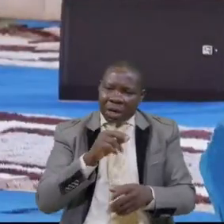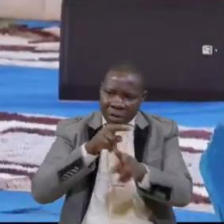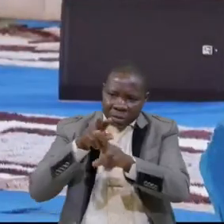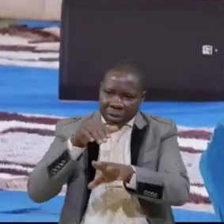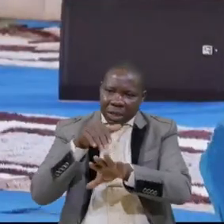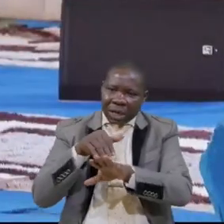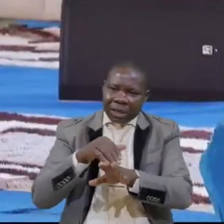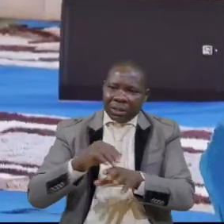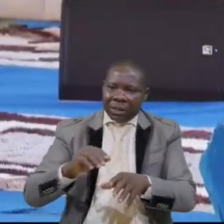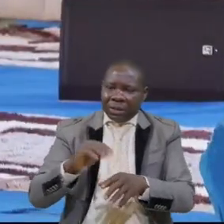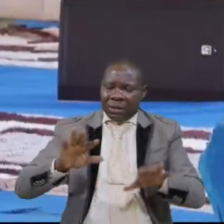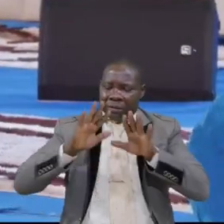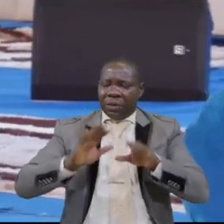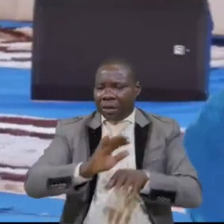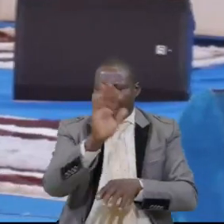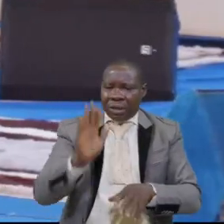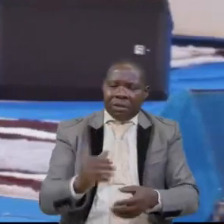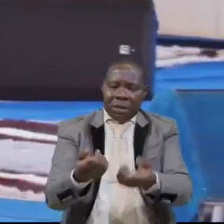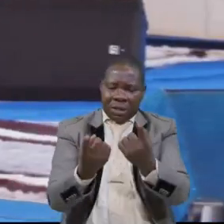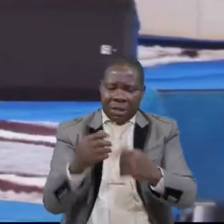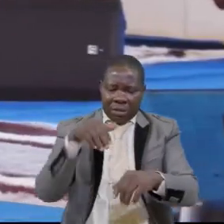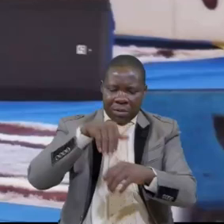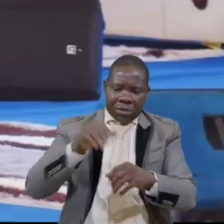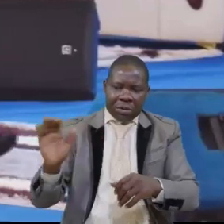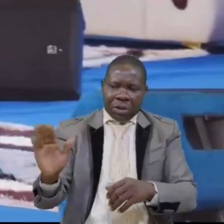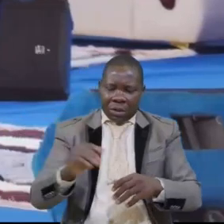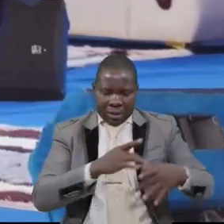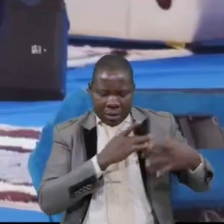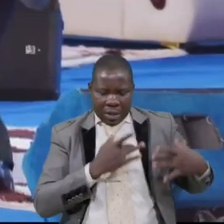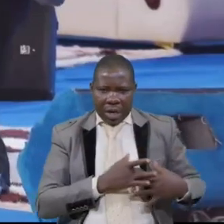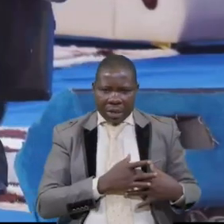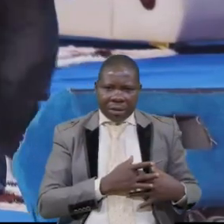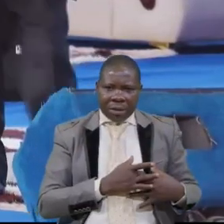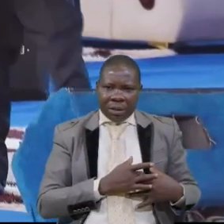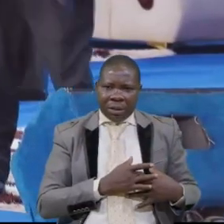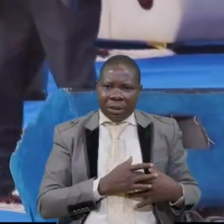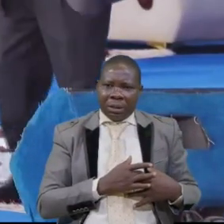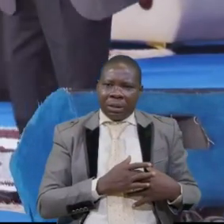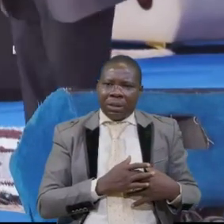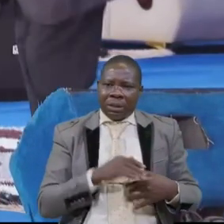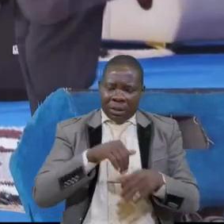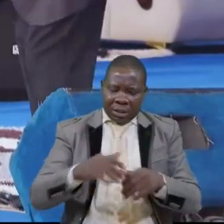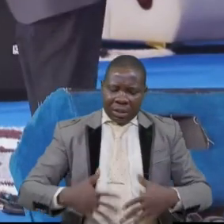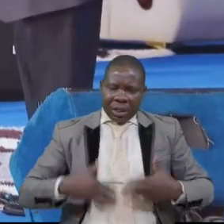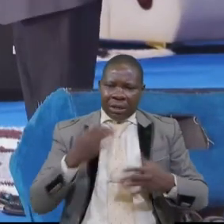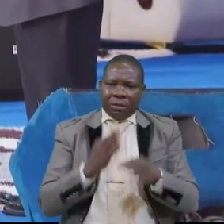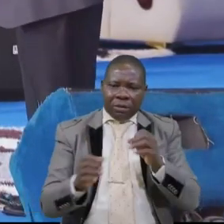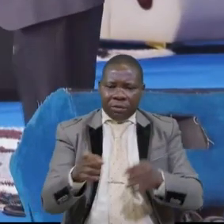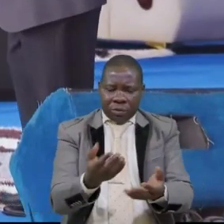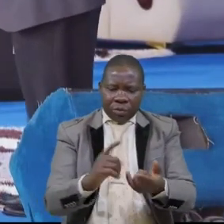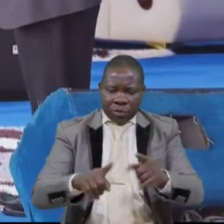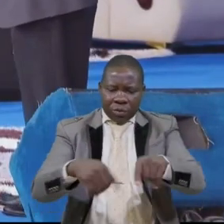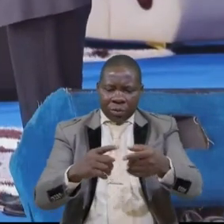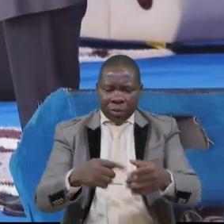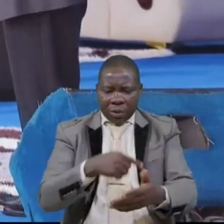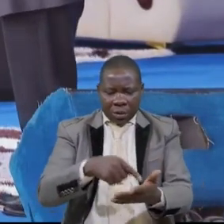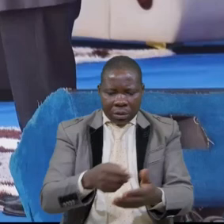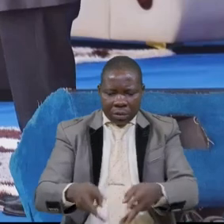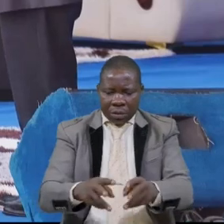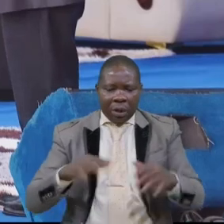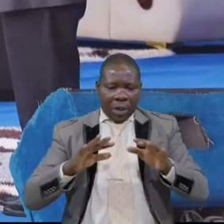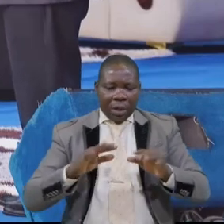La crainte ne s'est jamais emparée de lui. Vous savez, si tu veux aller dans tel chemin, tu as peur. Tu veux suivre